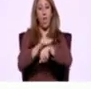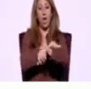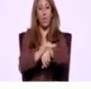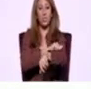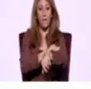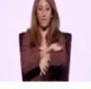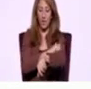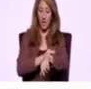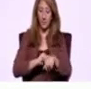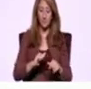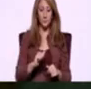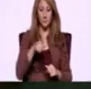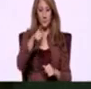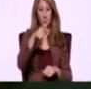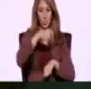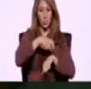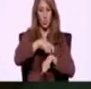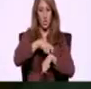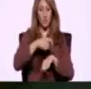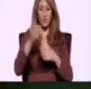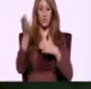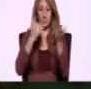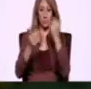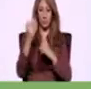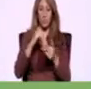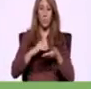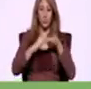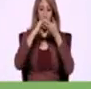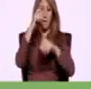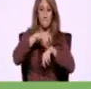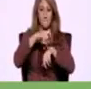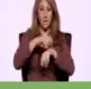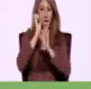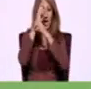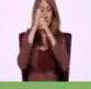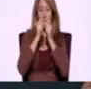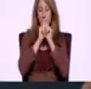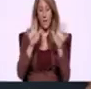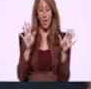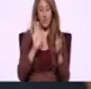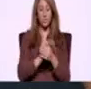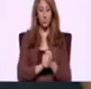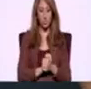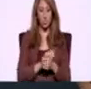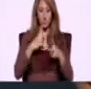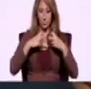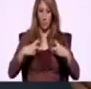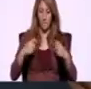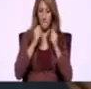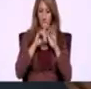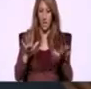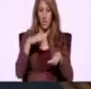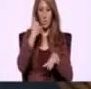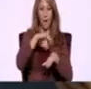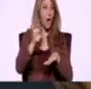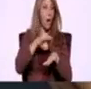الاتفاق مع مستشفى سعاد كفافي على استقبال حالات البرنامج والكشف عليهم بالمجان وإجراء عمليات جراحية